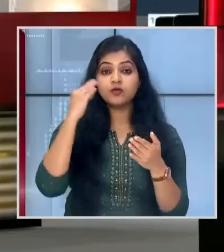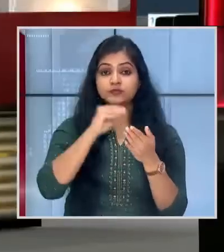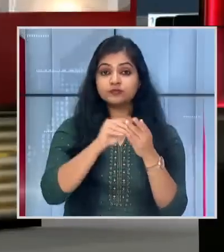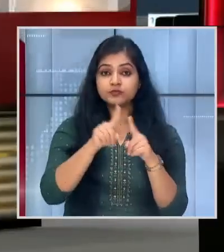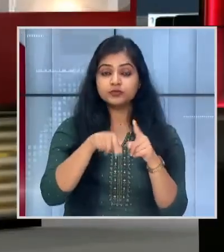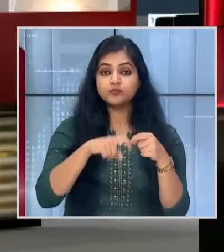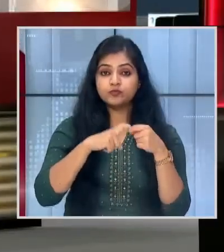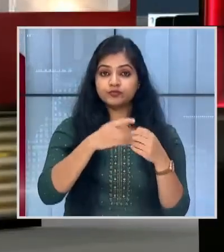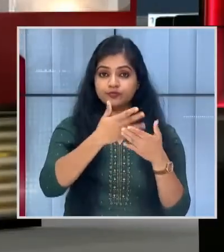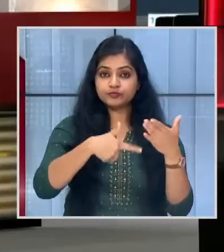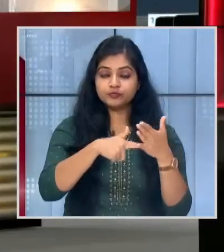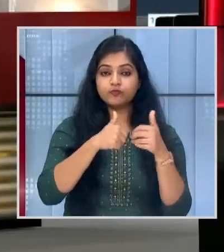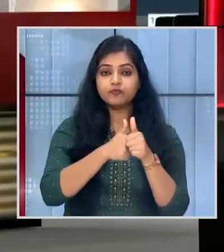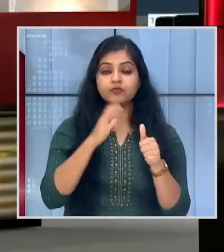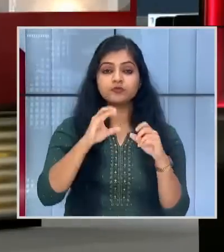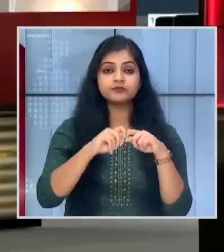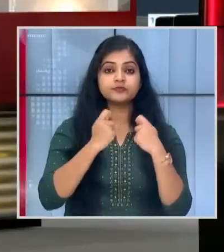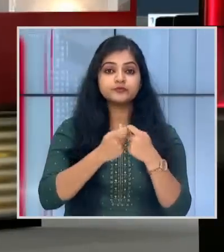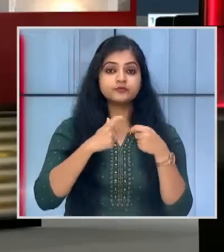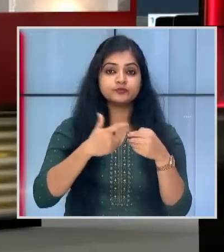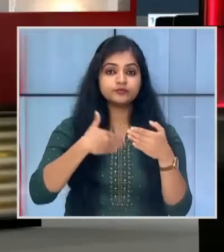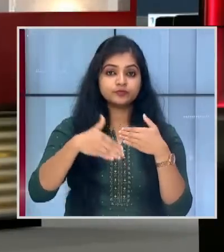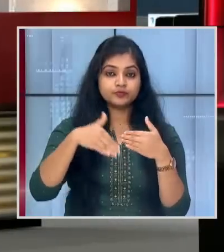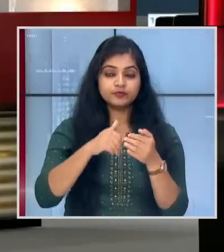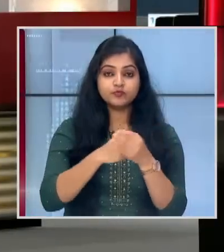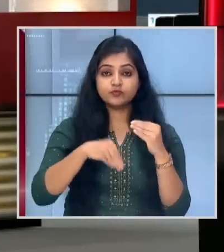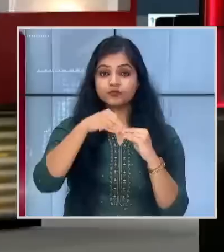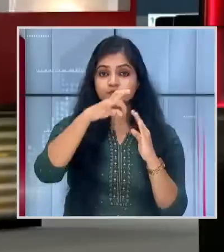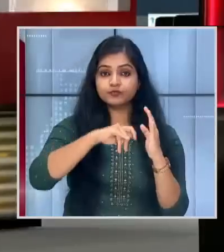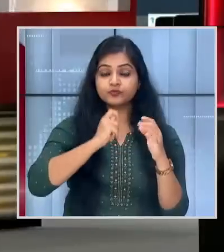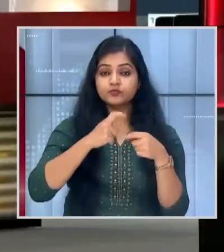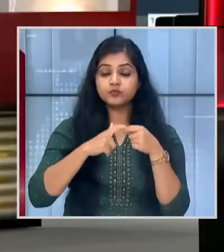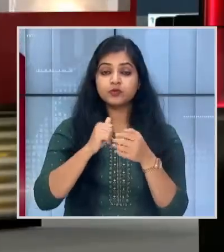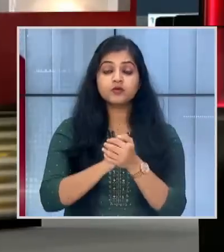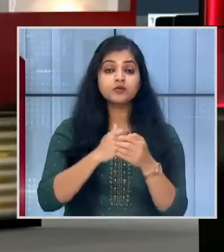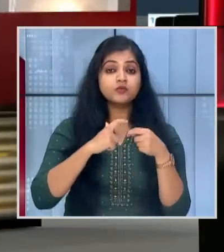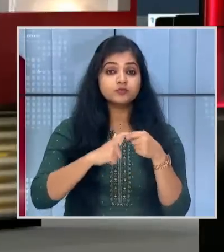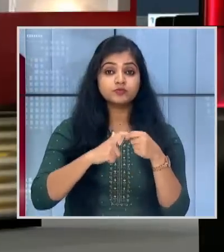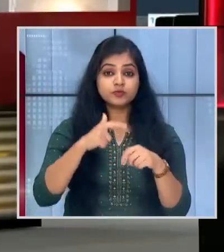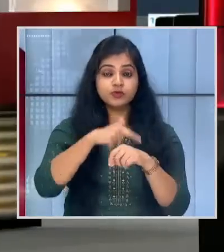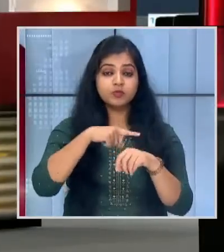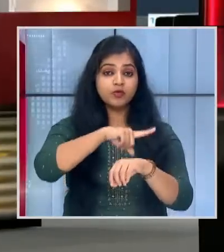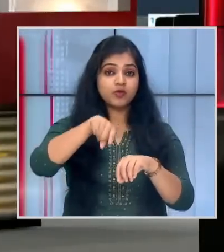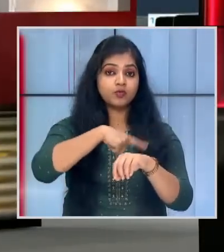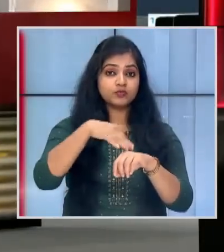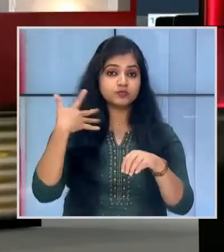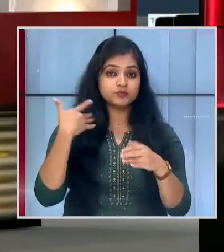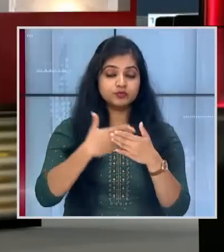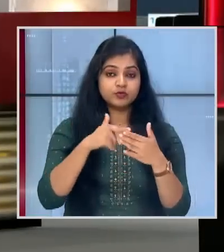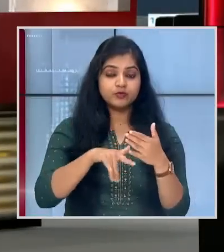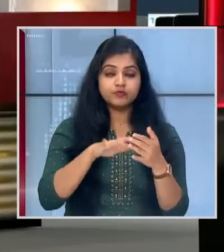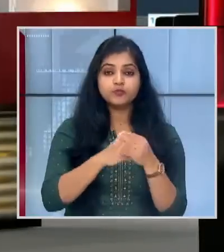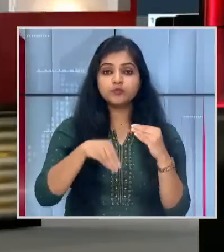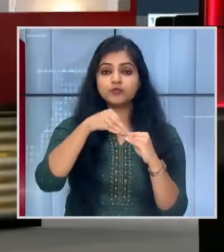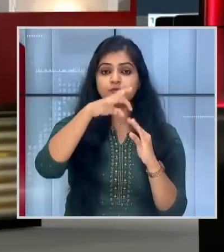Chodyavaliyumayanu Crime Branch Chodyam Cheyyunnathu. Vivarangalumayi Srijith Srikumaran Cheyyunnathu. Srijith, ee Chodyam Cheyyangal Chodyam Cheyyal ippol Manikkoorukal Pinnittirikkukayanu